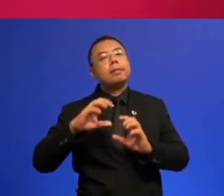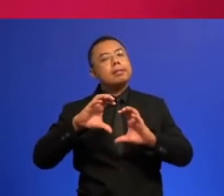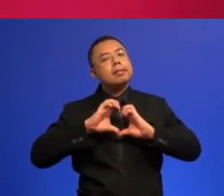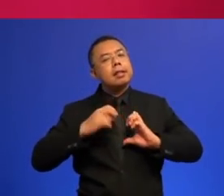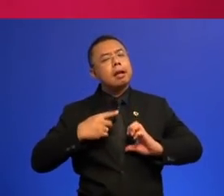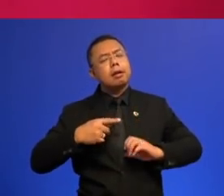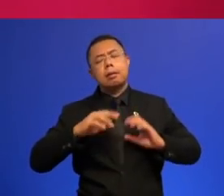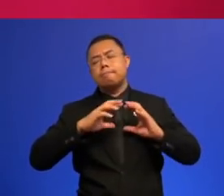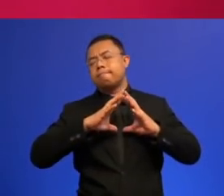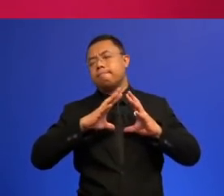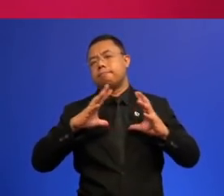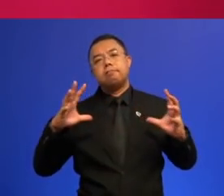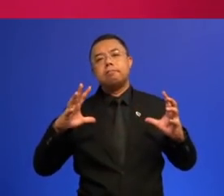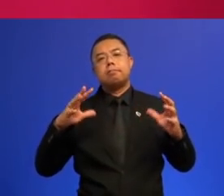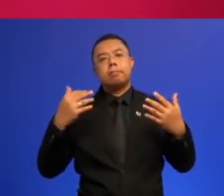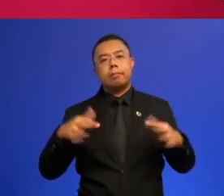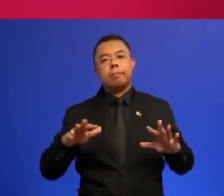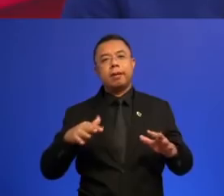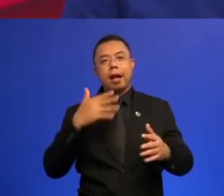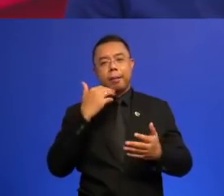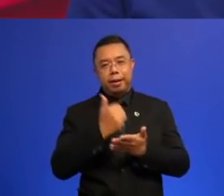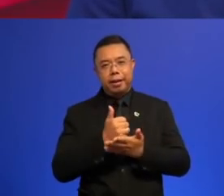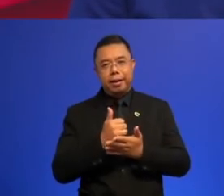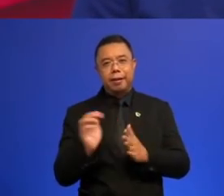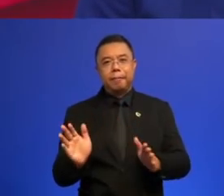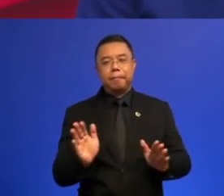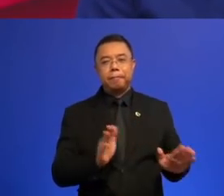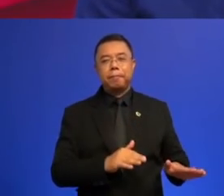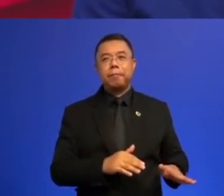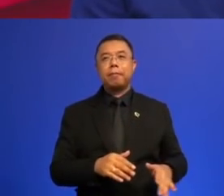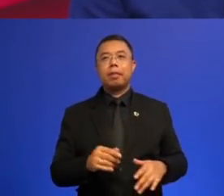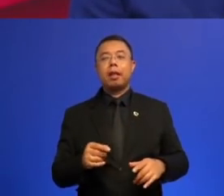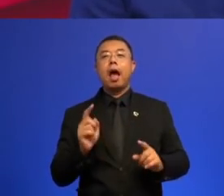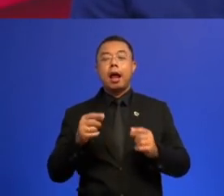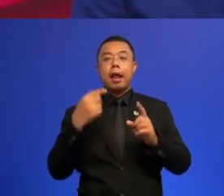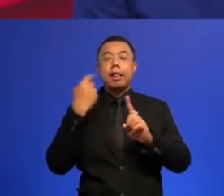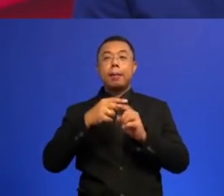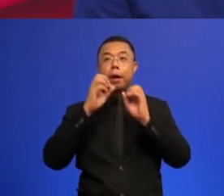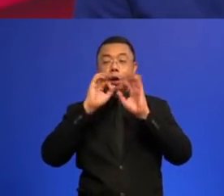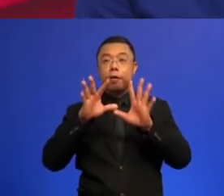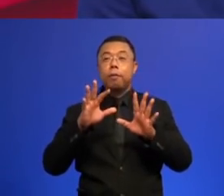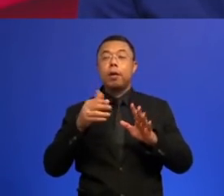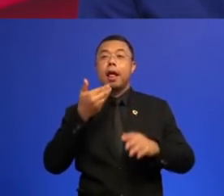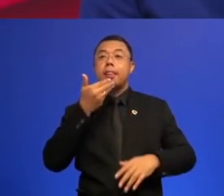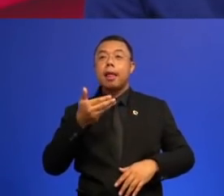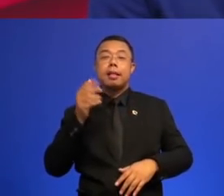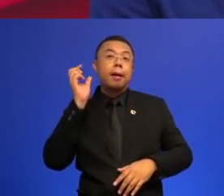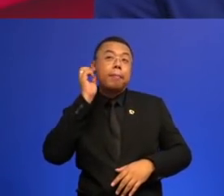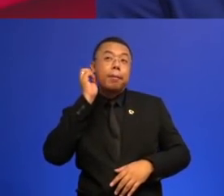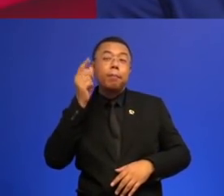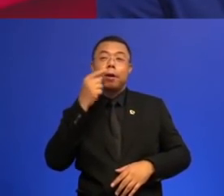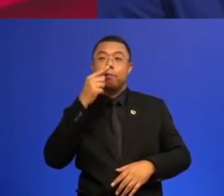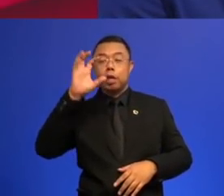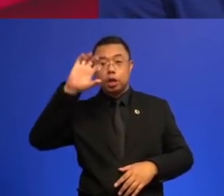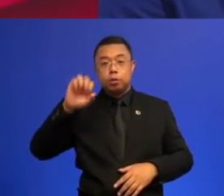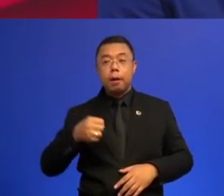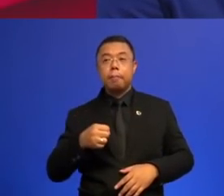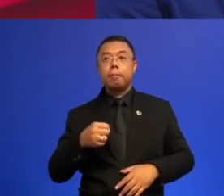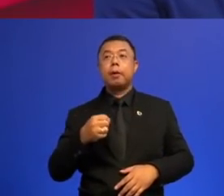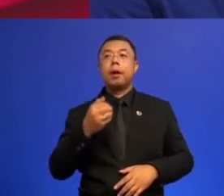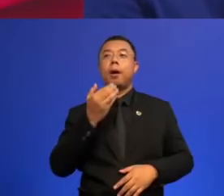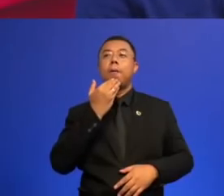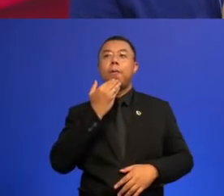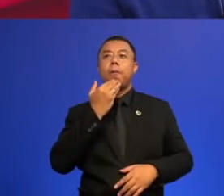dengan segenap jiwanya. Amin. Teruskan. Ternyata ada tambahan info. Sang apa penanya itu? Perempuan dan punya suami, Pak.